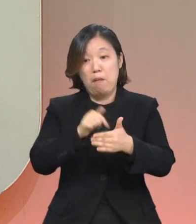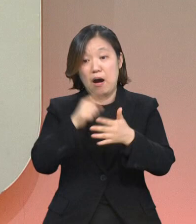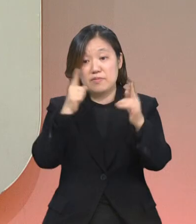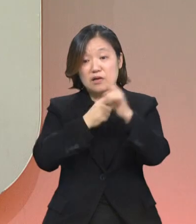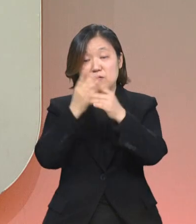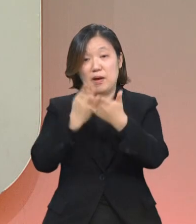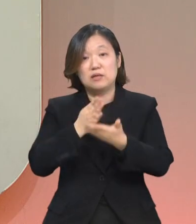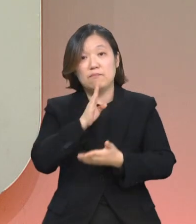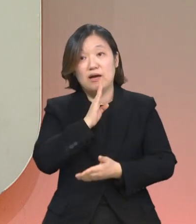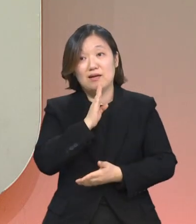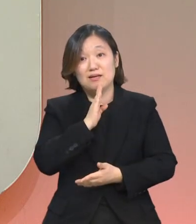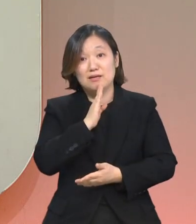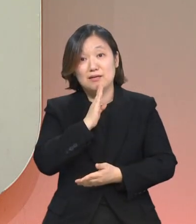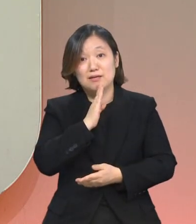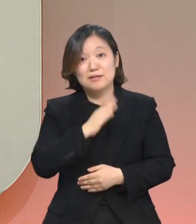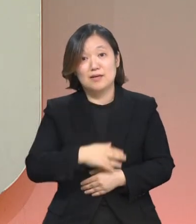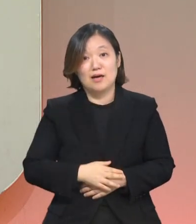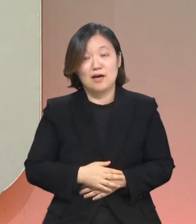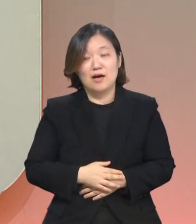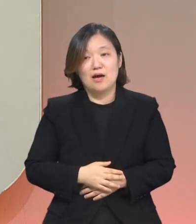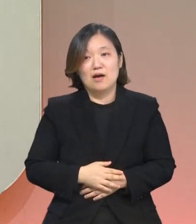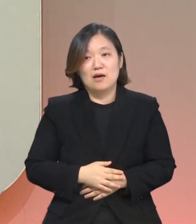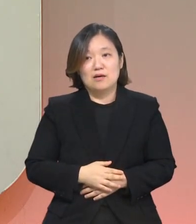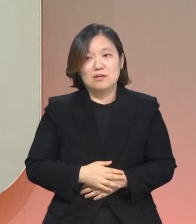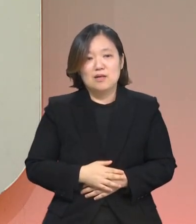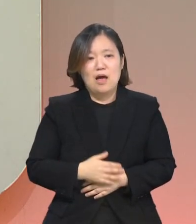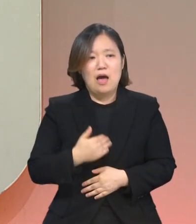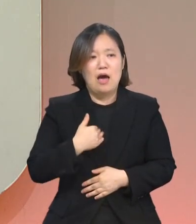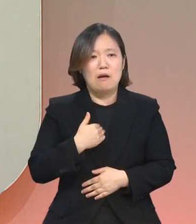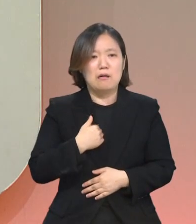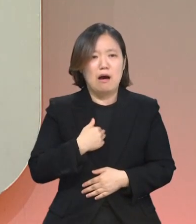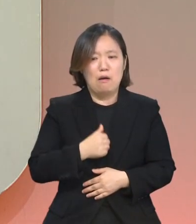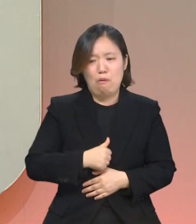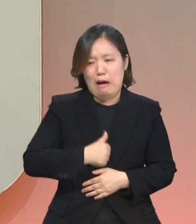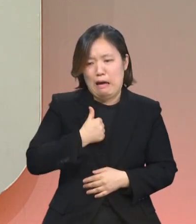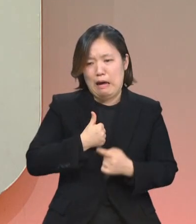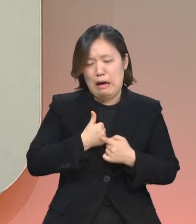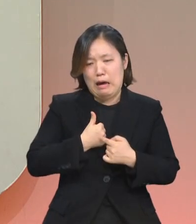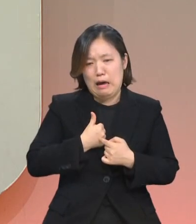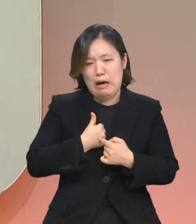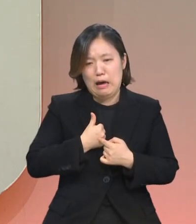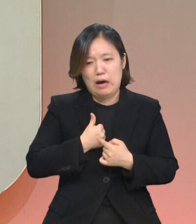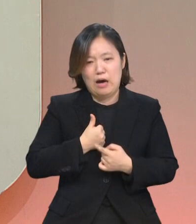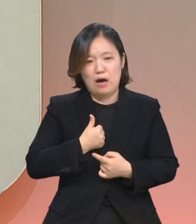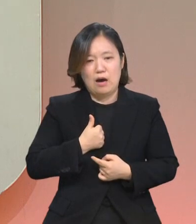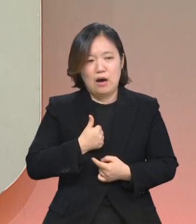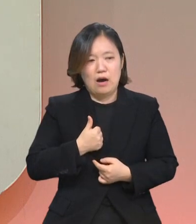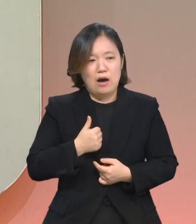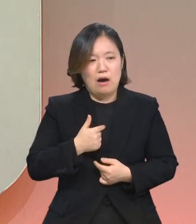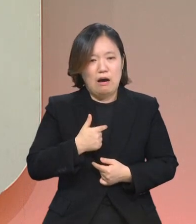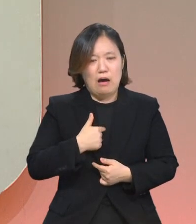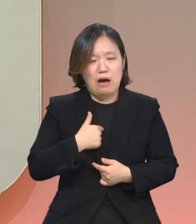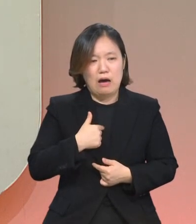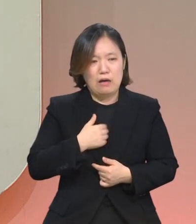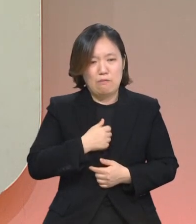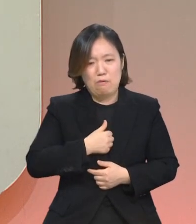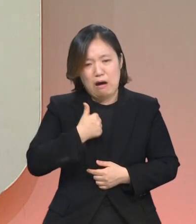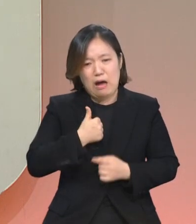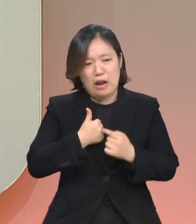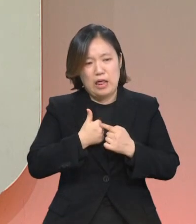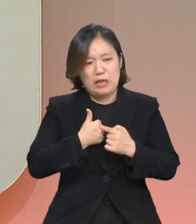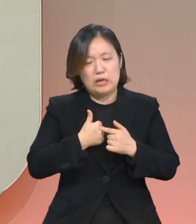있겠죠 그래서 그 어떤 한이라든가 그런 어떤 억압된